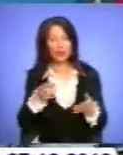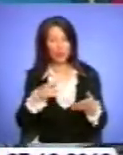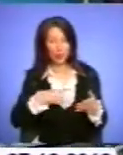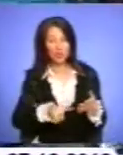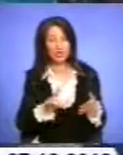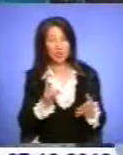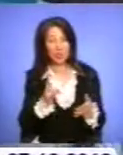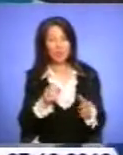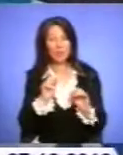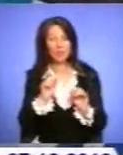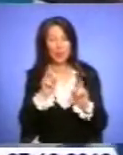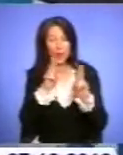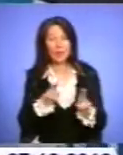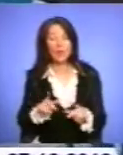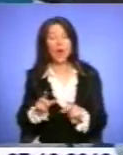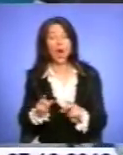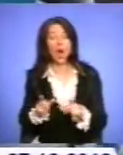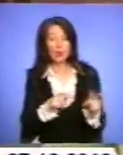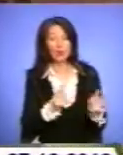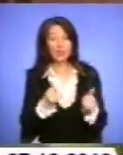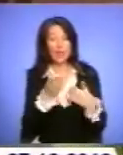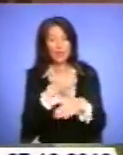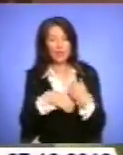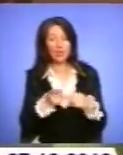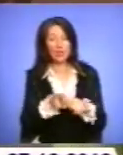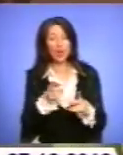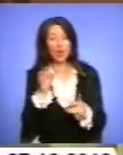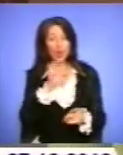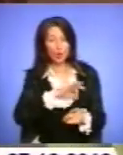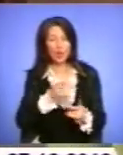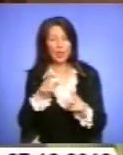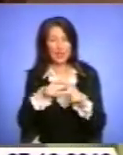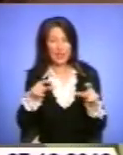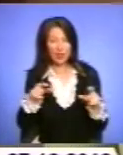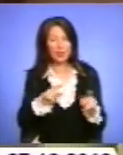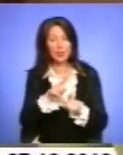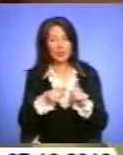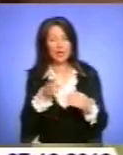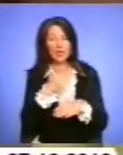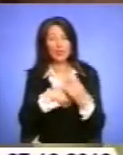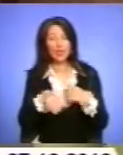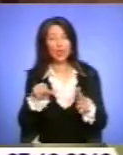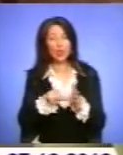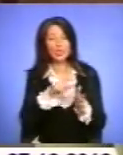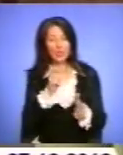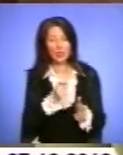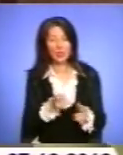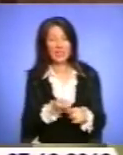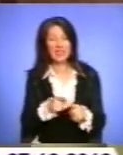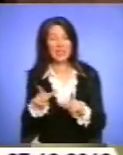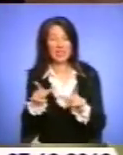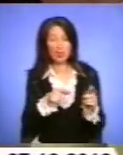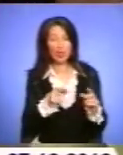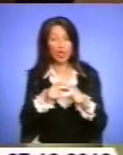інвалідів, які користуються талонами, цього року змінилися. Інваліди і учасники війни, які їдуть по талонах, колись